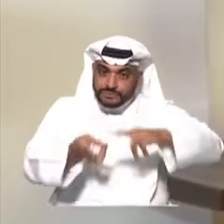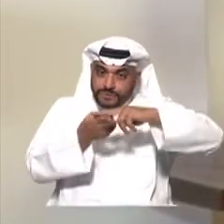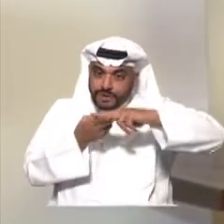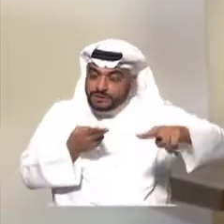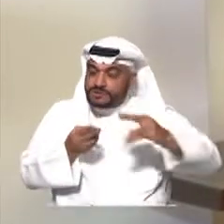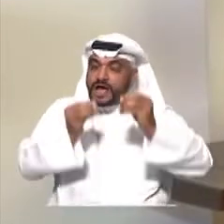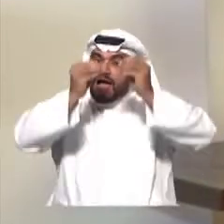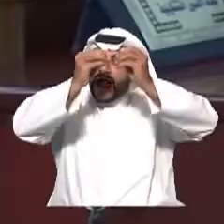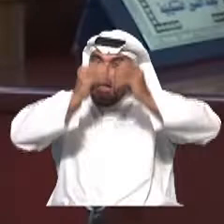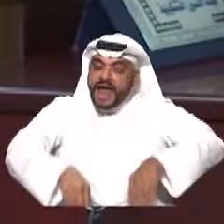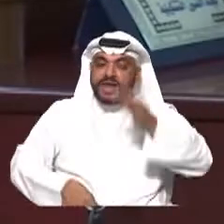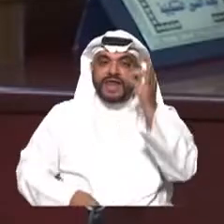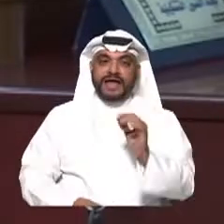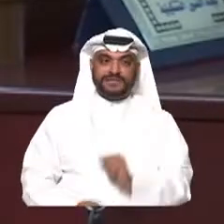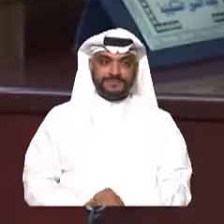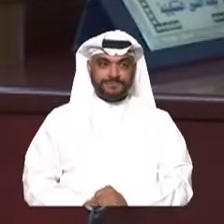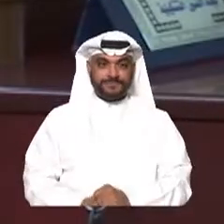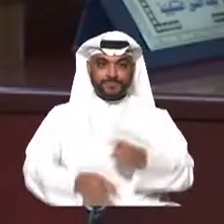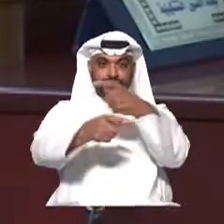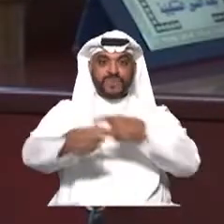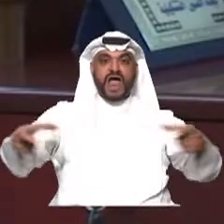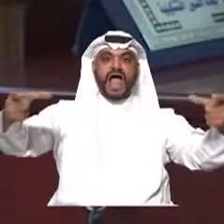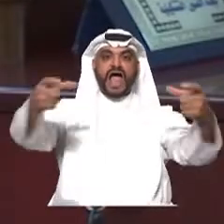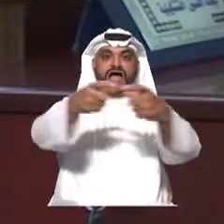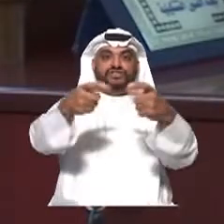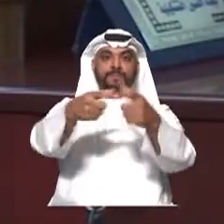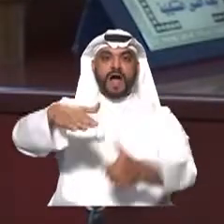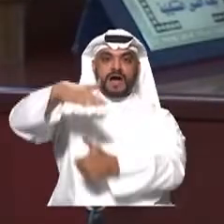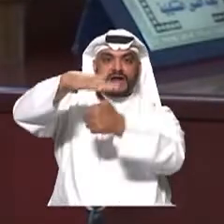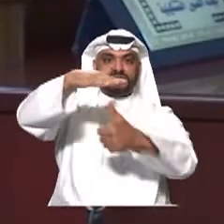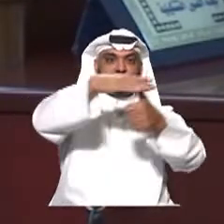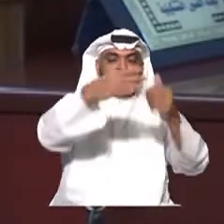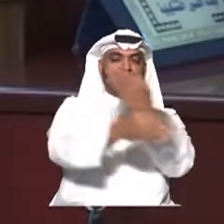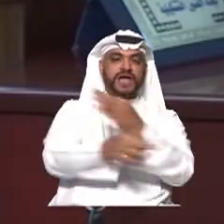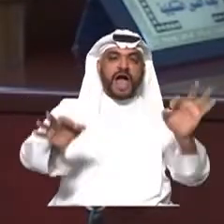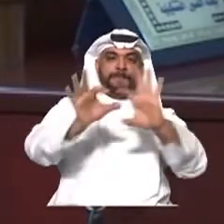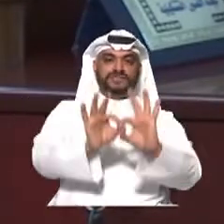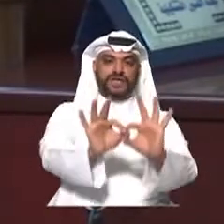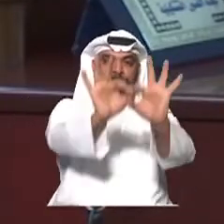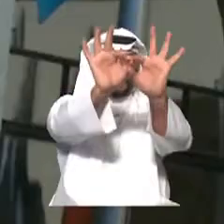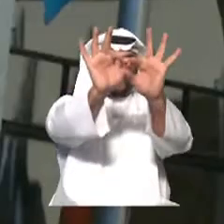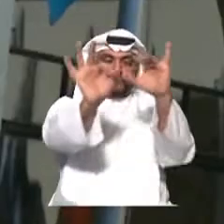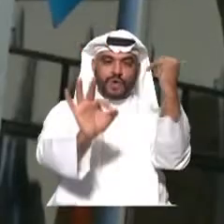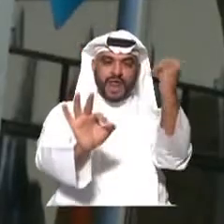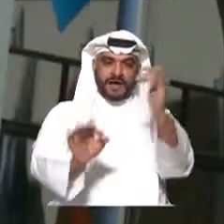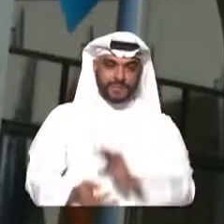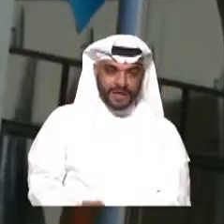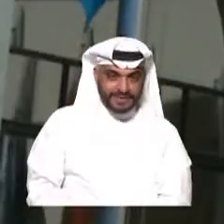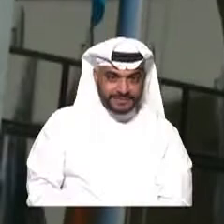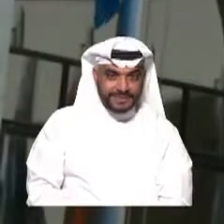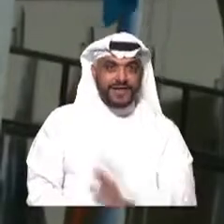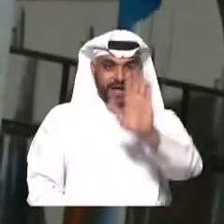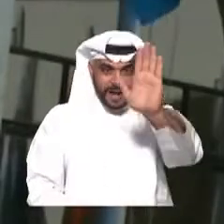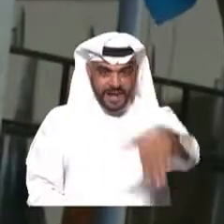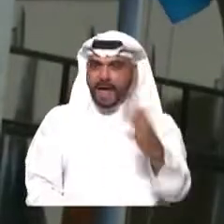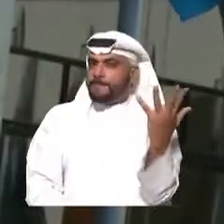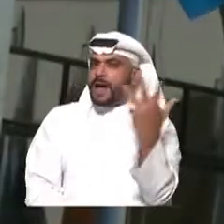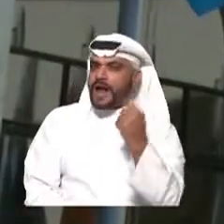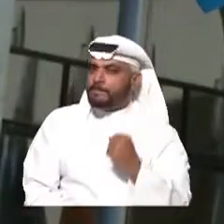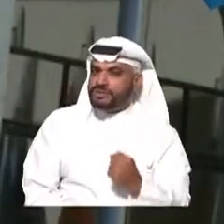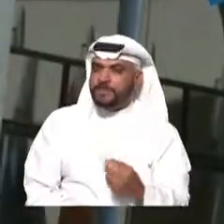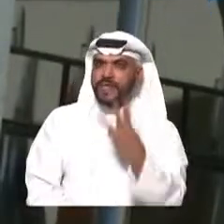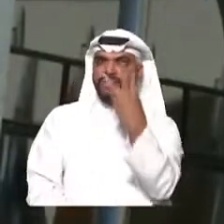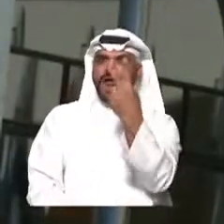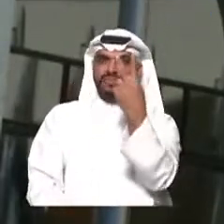إيجاد حلول. عقد اجتماع قمة عربي تحت مظلة جامعة الدول العربية، تم لهذا الاجتماع رقم 23